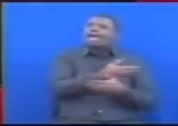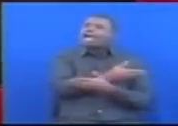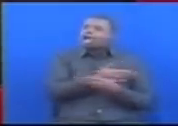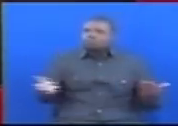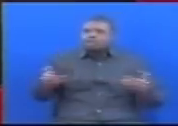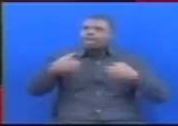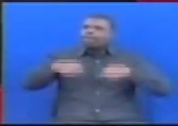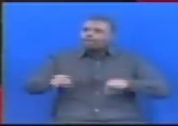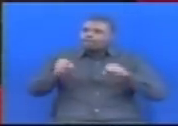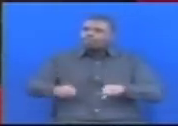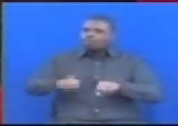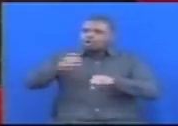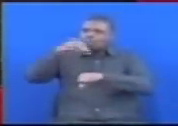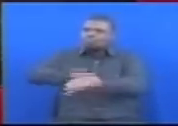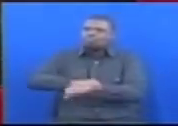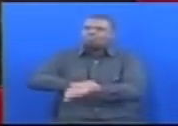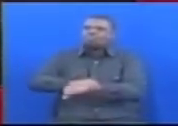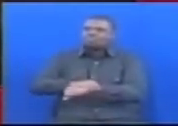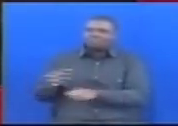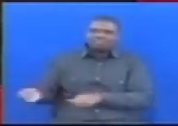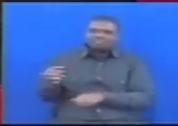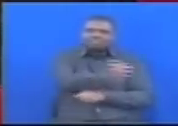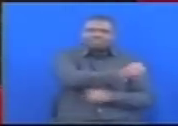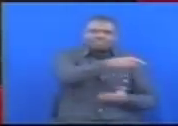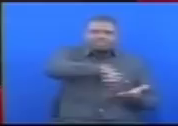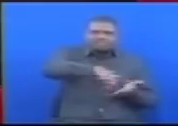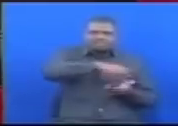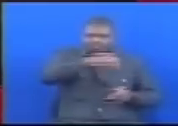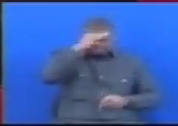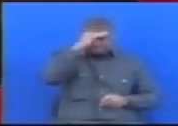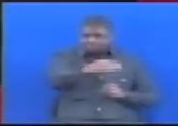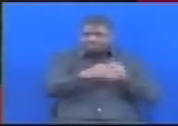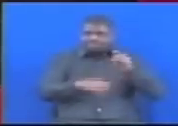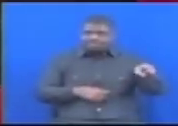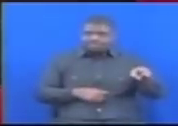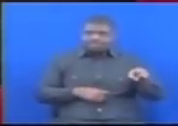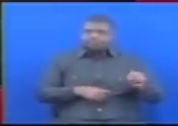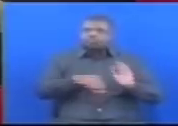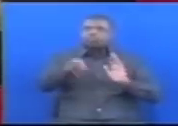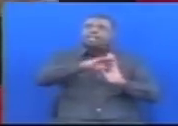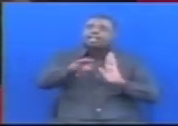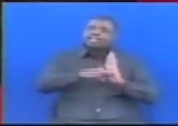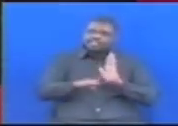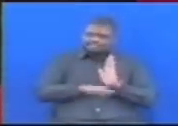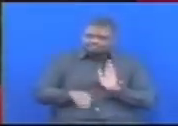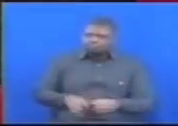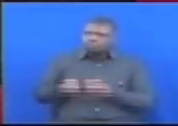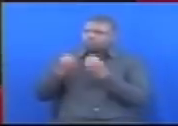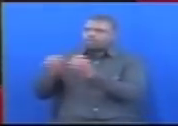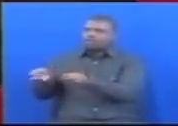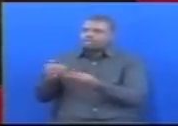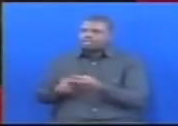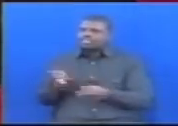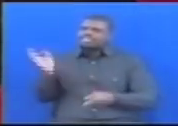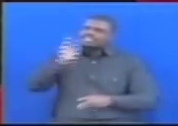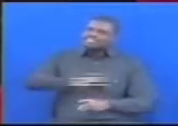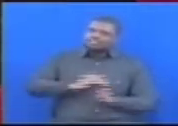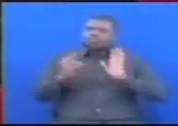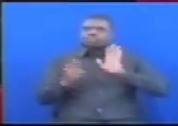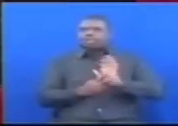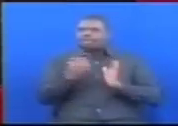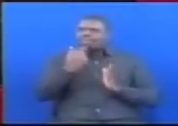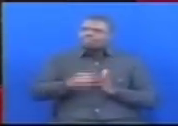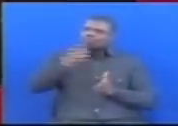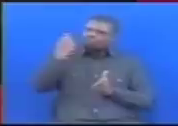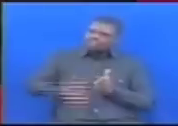hakuna bodaboda itakayokamatwa kupelekwa kwenye kituo cha polisi. Nimewapa utaratibu wa kuwapa siku saba, kama ni